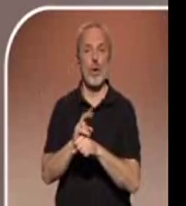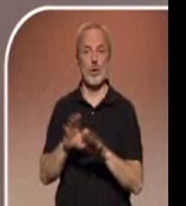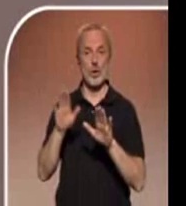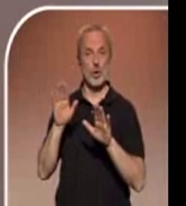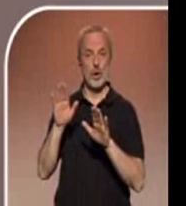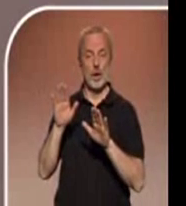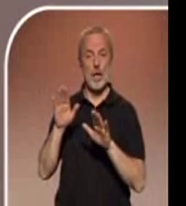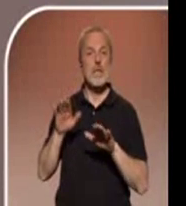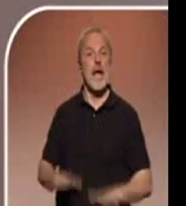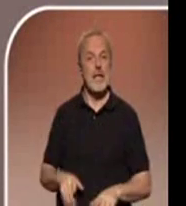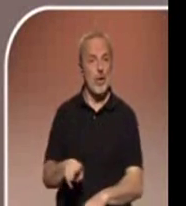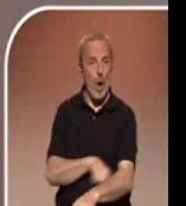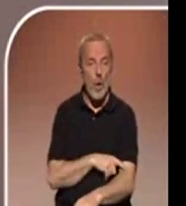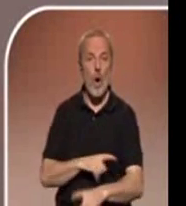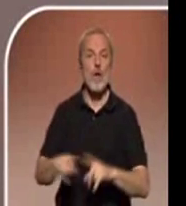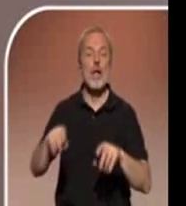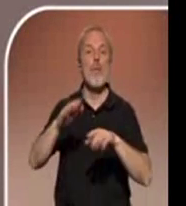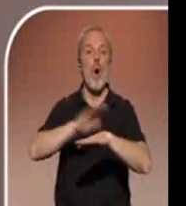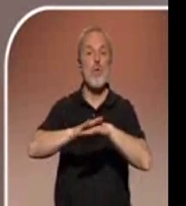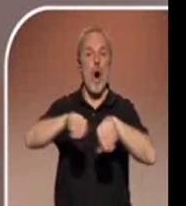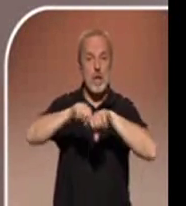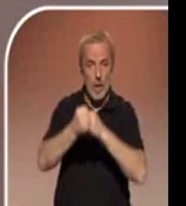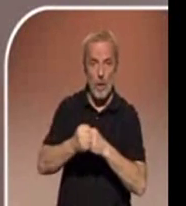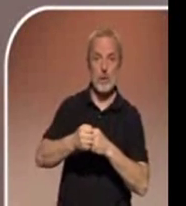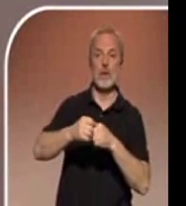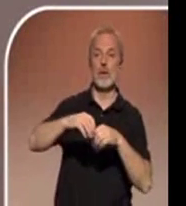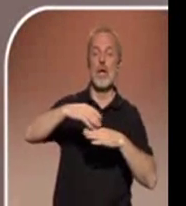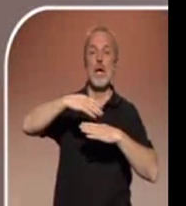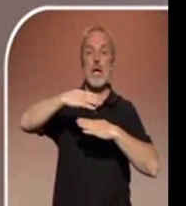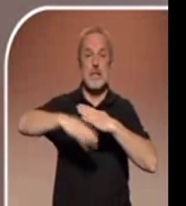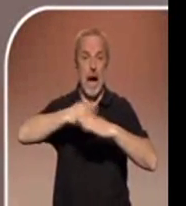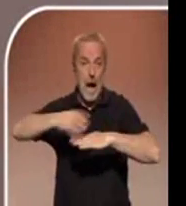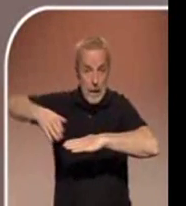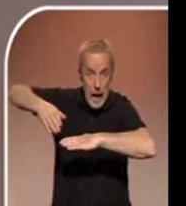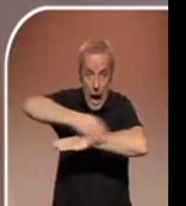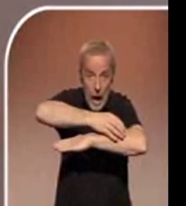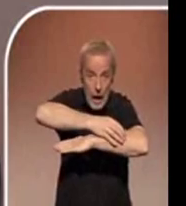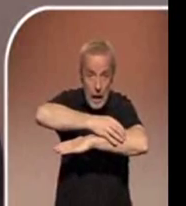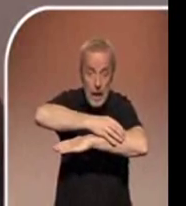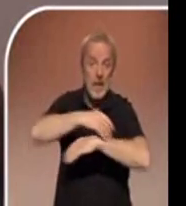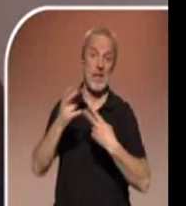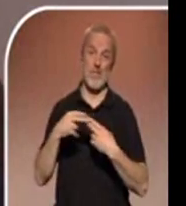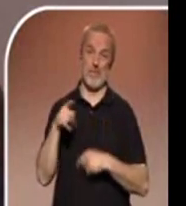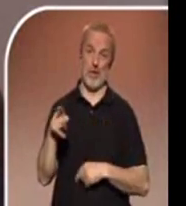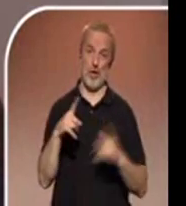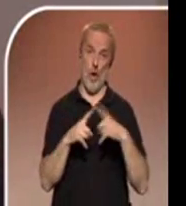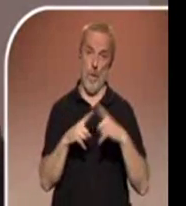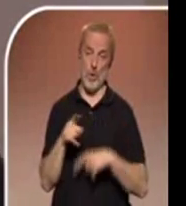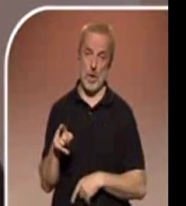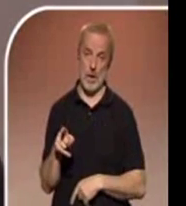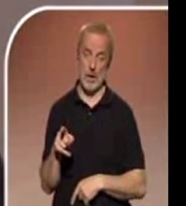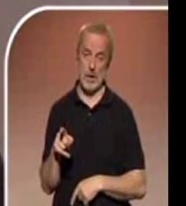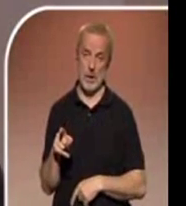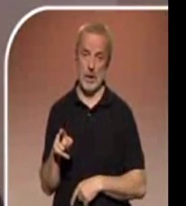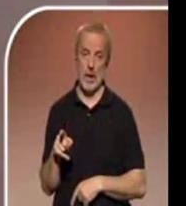přiložení sádry, dlahy a tak dále zvyšují riziko trombózy. Častou otázkou, a to i tady v tom